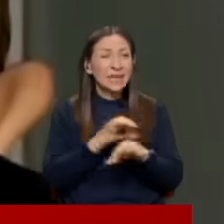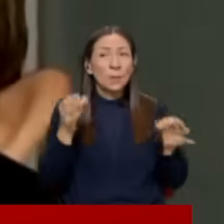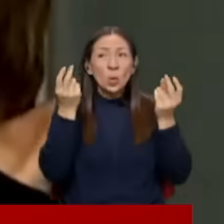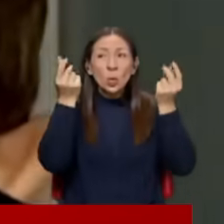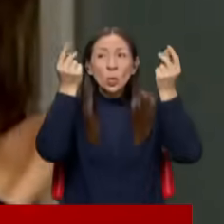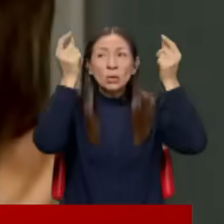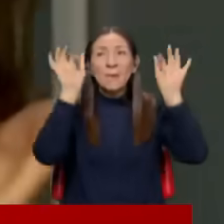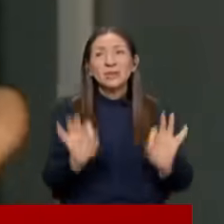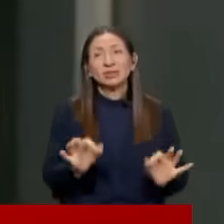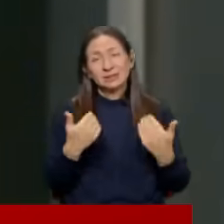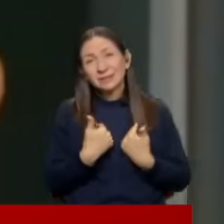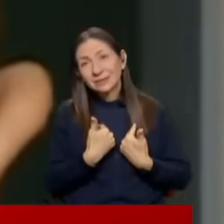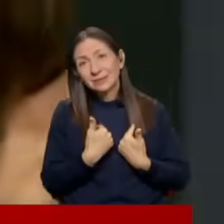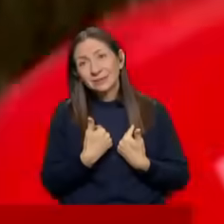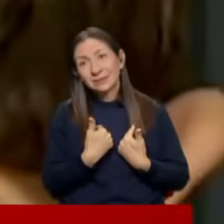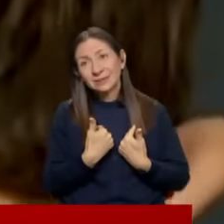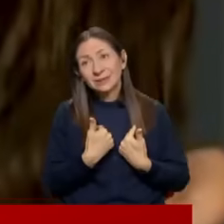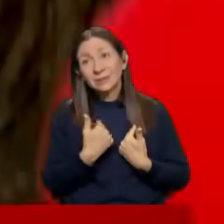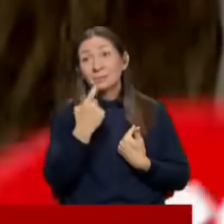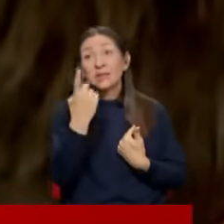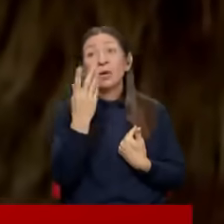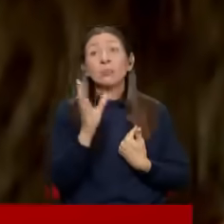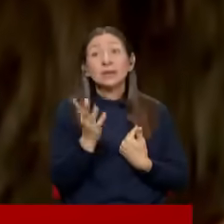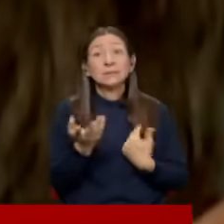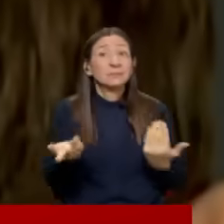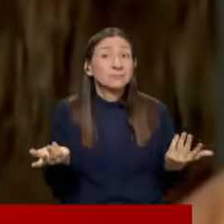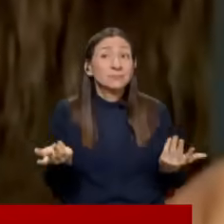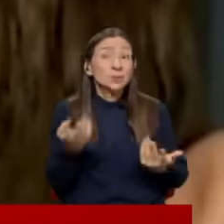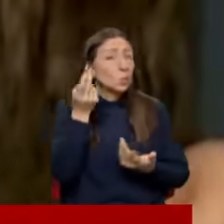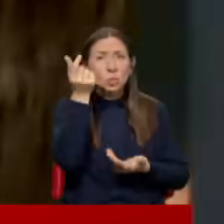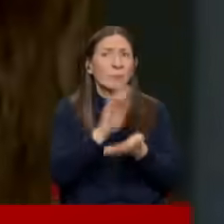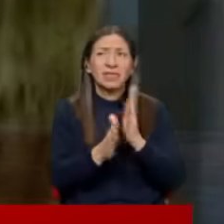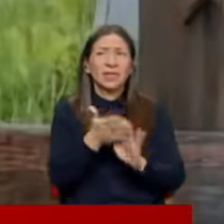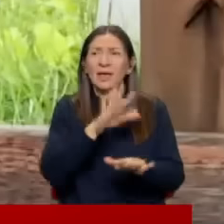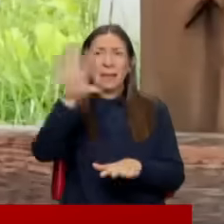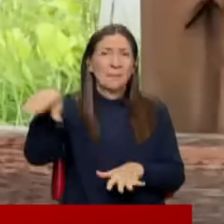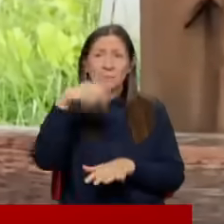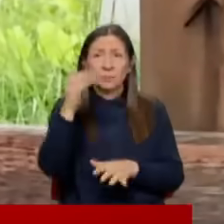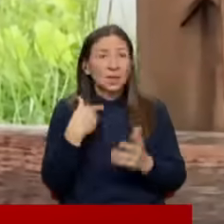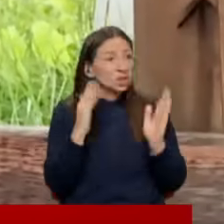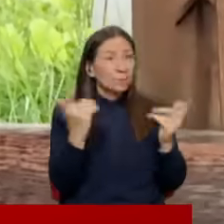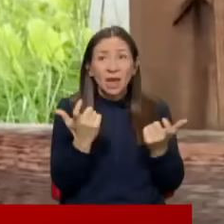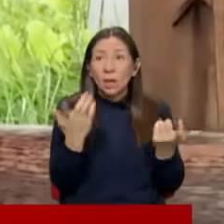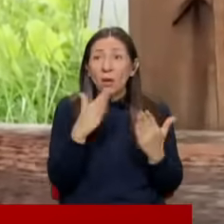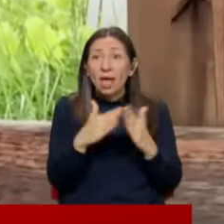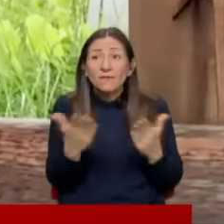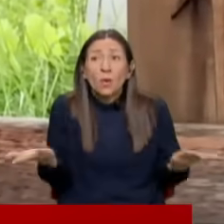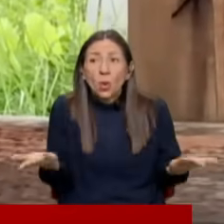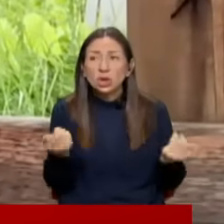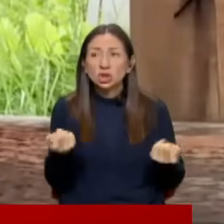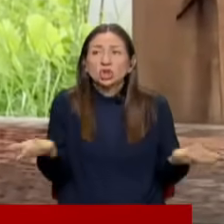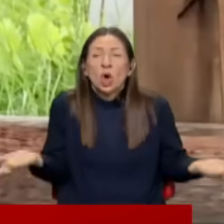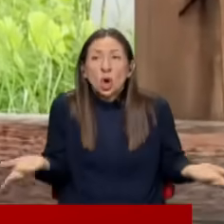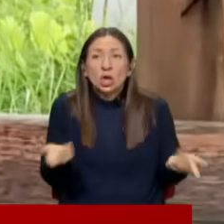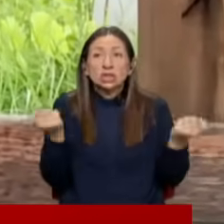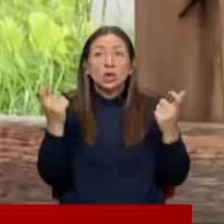unutulmaya başlandık bile. Daha bir yıl olmadan unutulduk diyebiliriz. Gidecek bir yer yok, ev yok, iş yok,